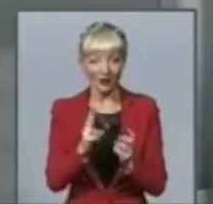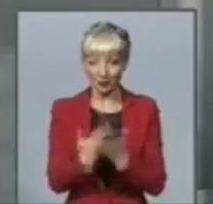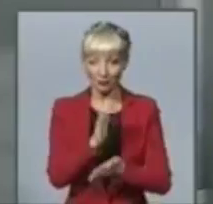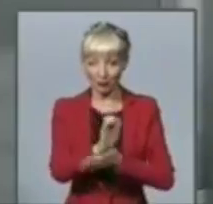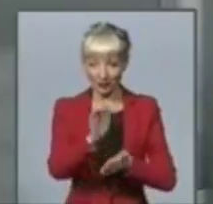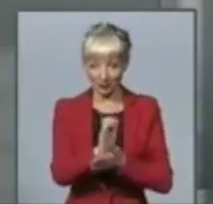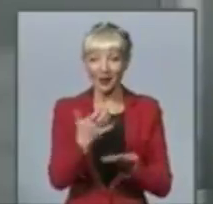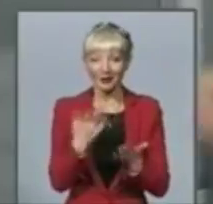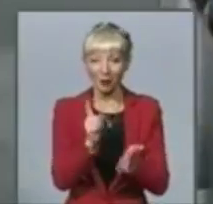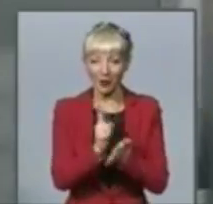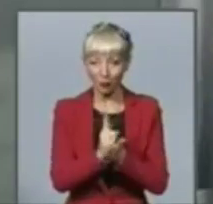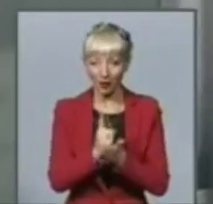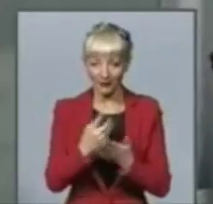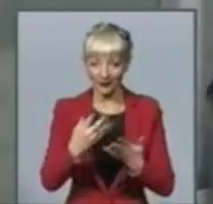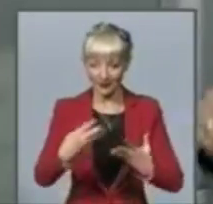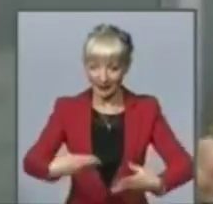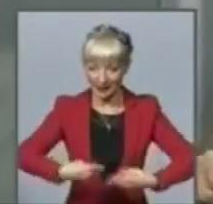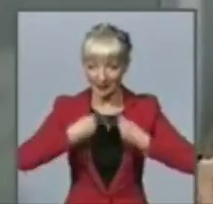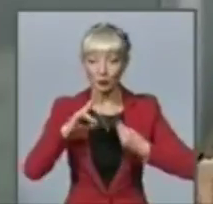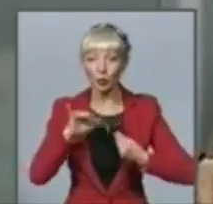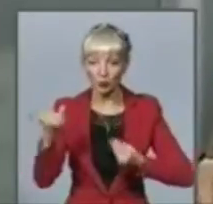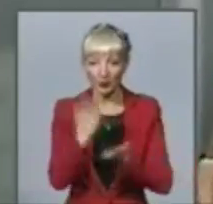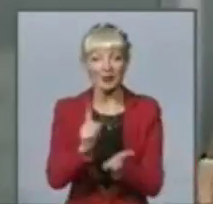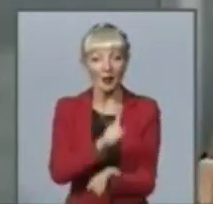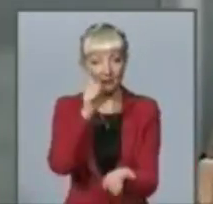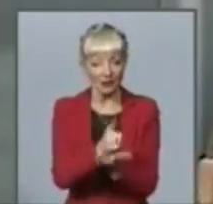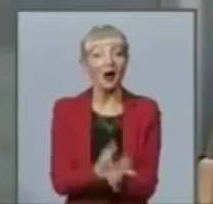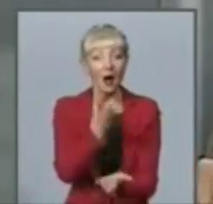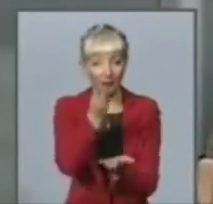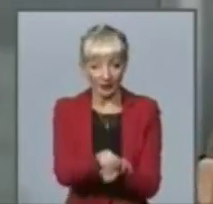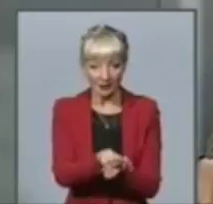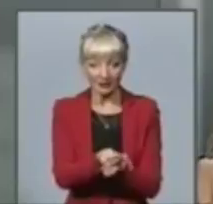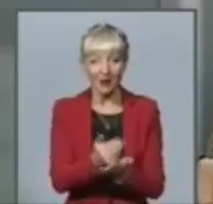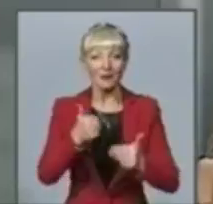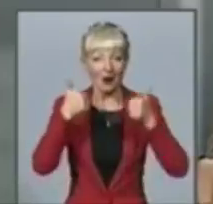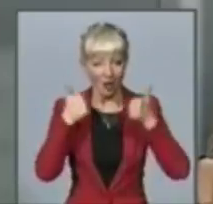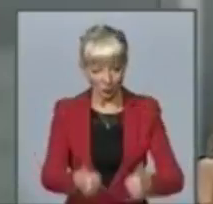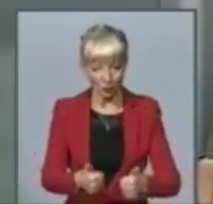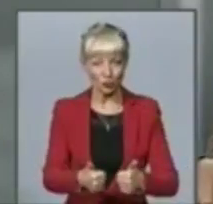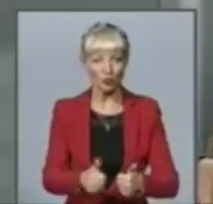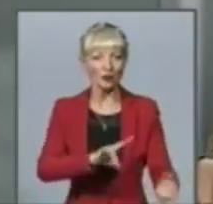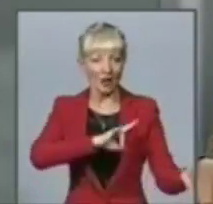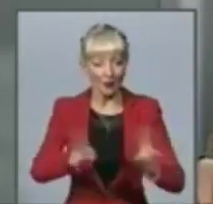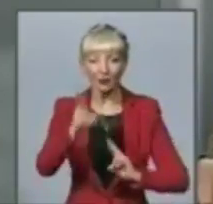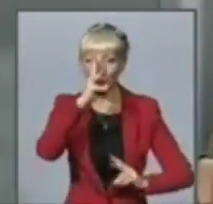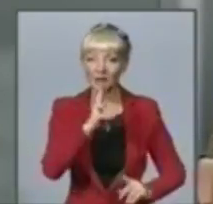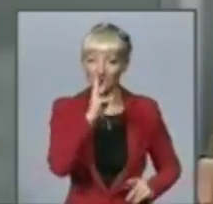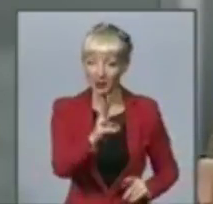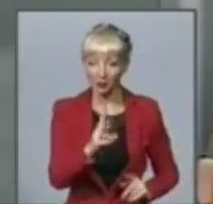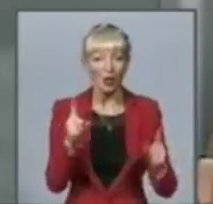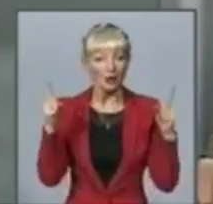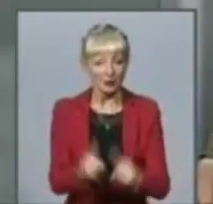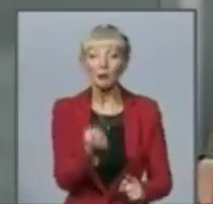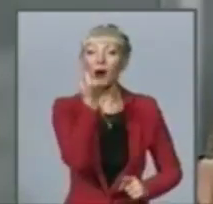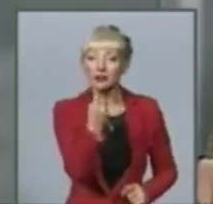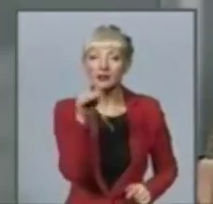податкові стимули від держави, але в тебе є зобов'язання. Зобов'язання – це платити гідну, білу, нормальну заробітну платню. Мінімум 11